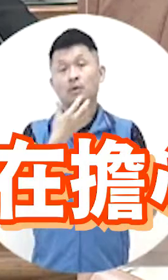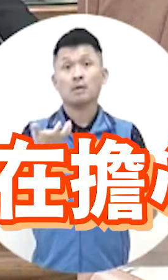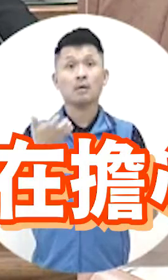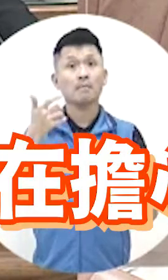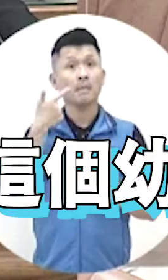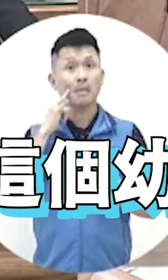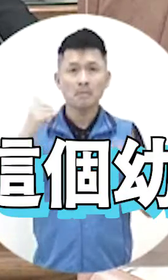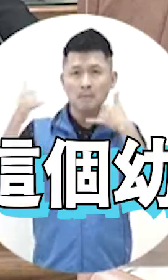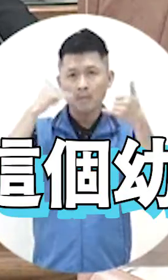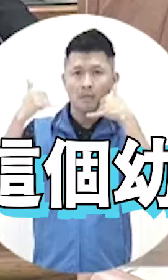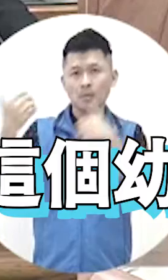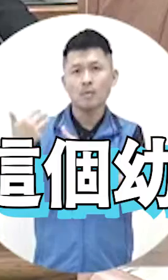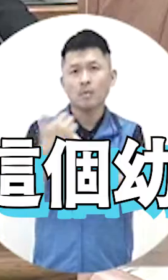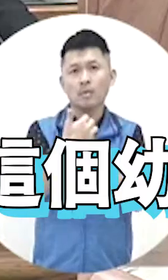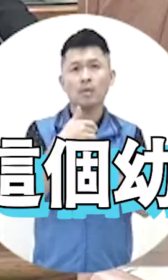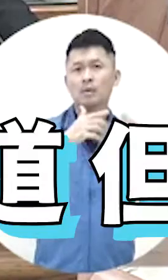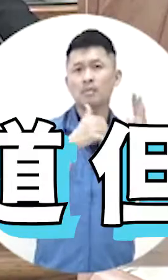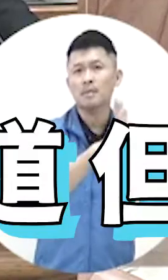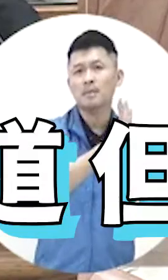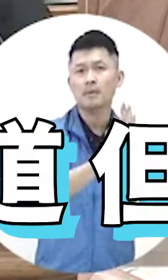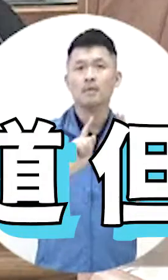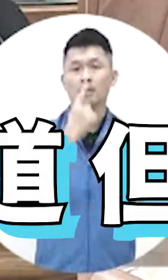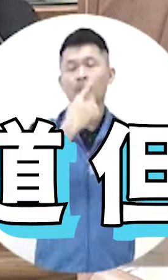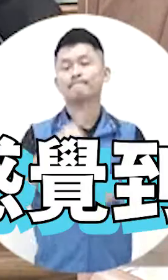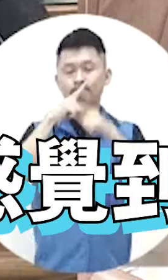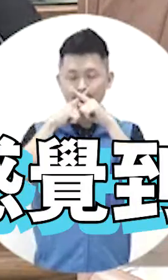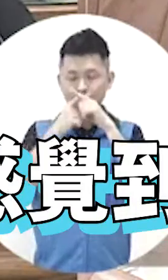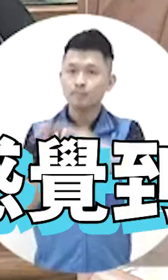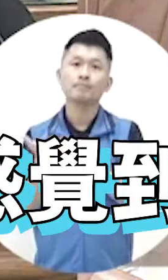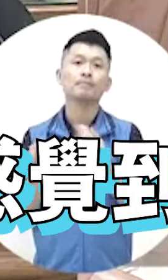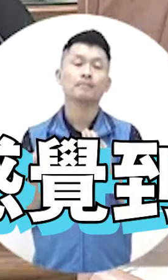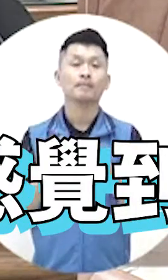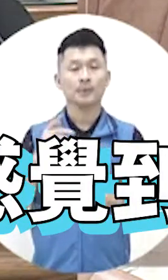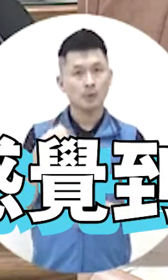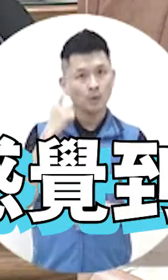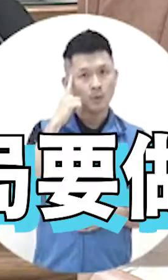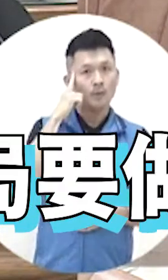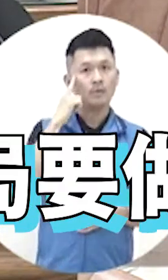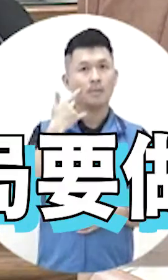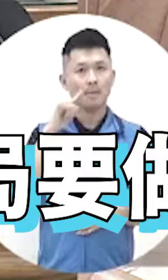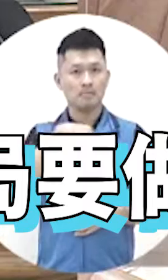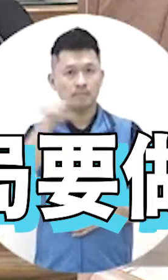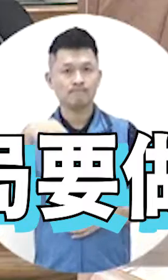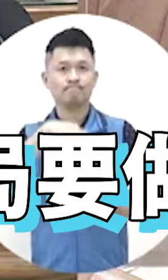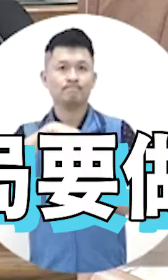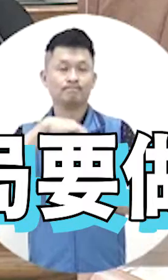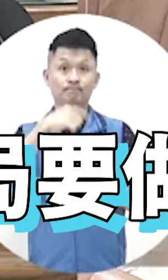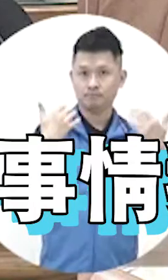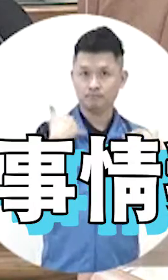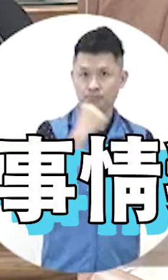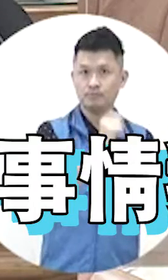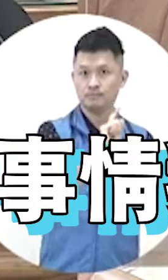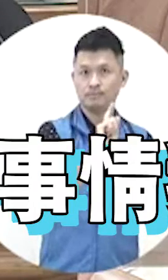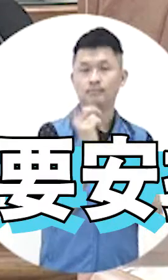电话，就在担心，一直在询问说这个幼儿园是哪一家。我其实知道，但我没有讲。可是我可以感觉到家长的担忧。我觉得教育局要做两件事